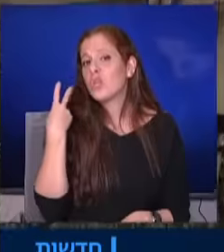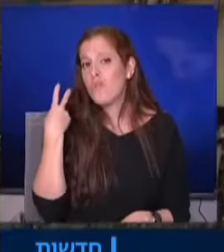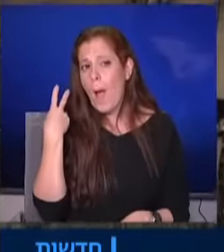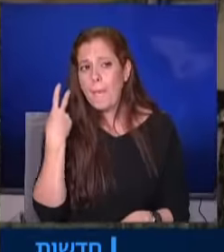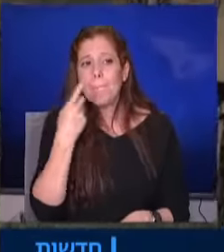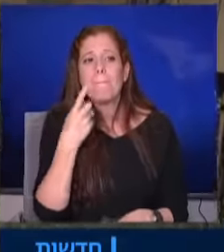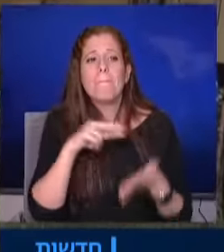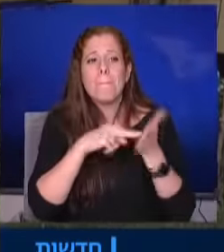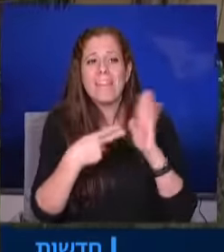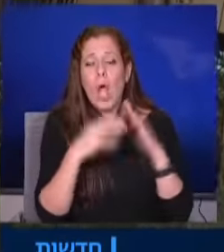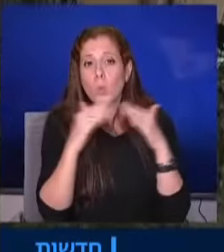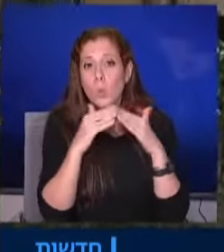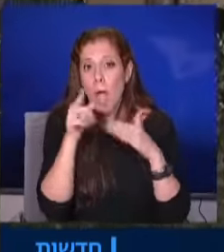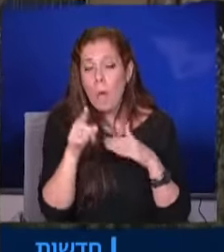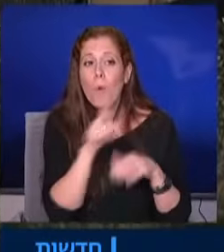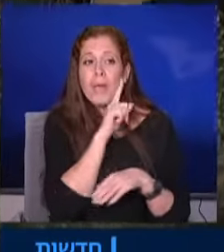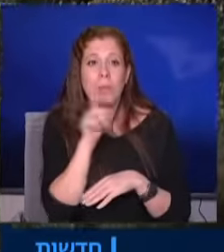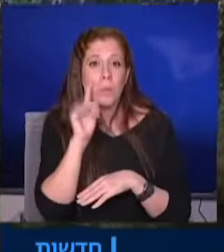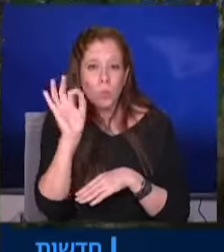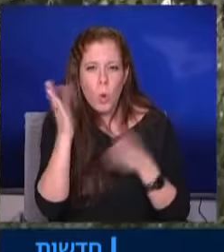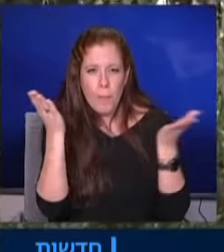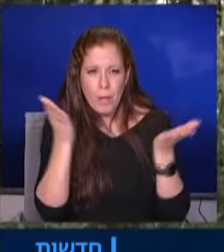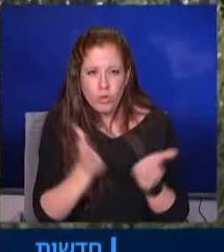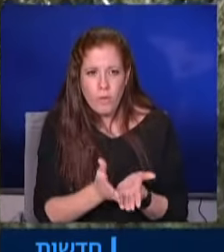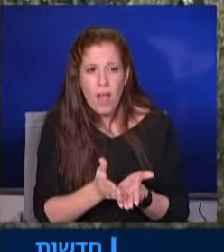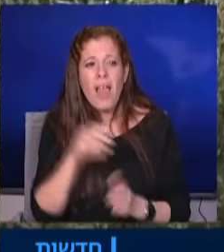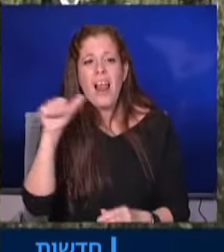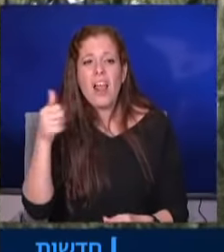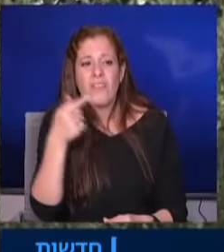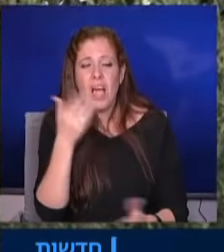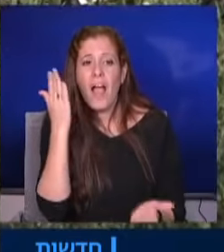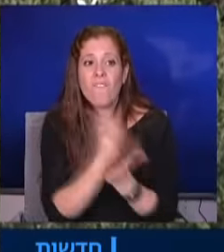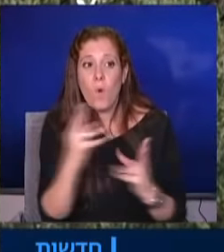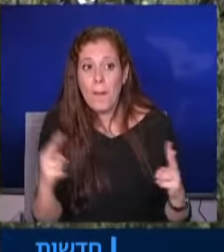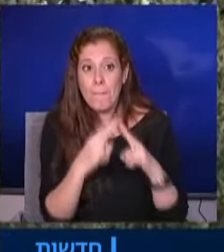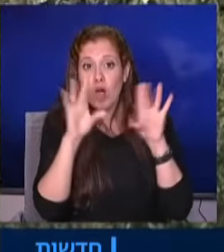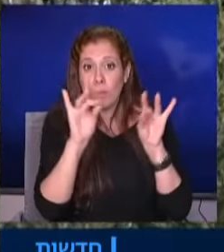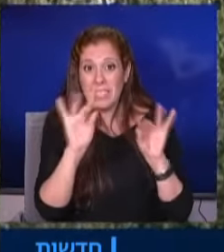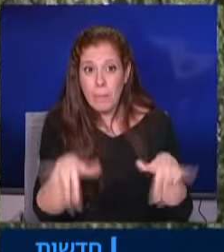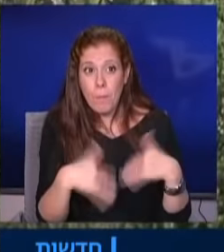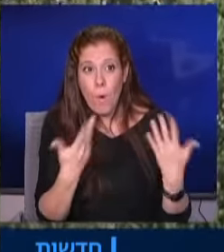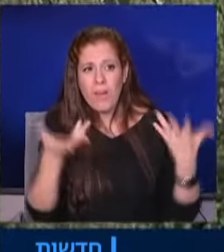בדירה שגיא התגורר בה עם אמו בבאר שבע. אלעד וגיא קבעו להיפגש ב-10 בבוקר, לשבת ולכתוב את המשך